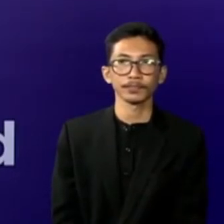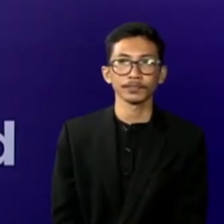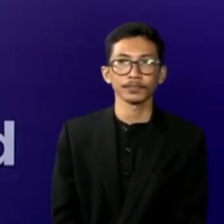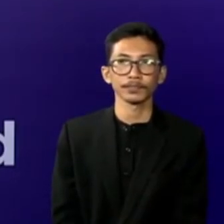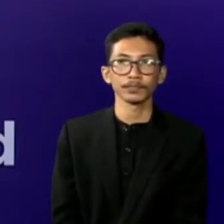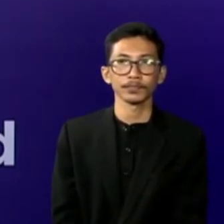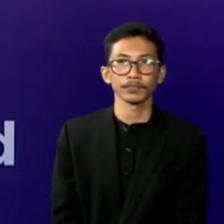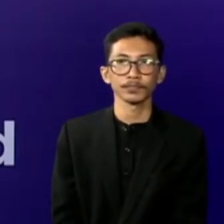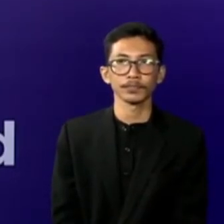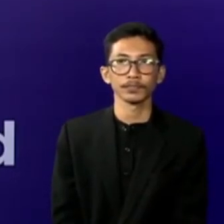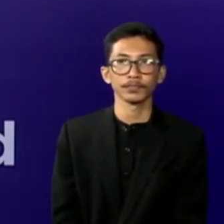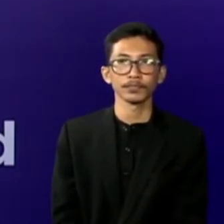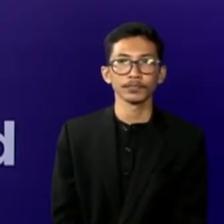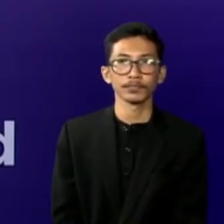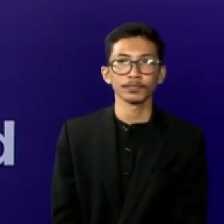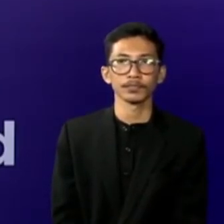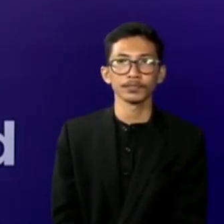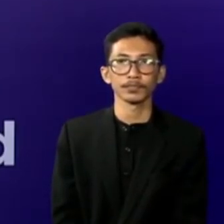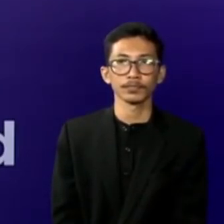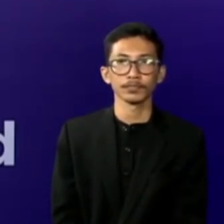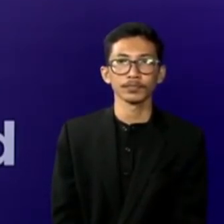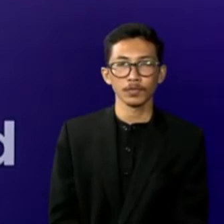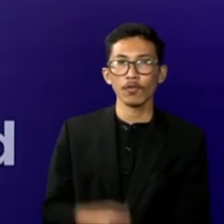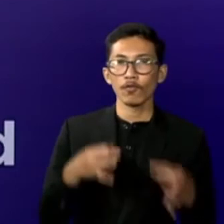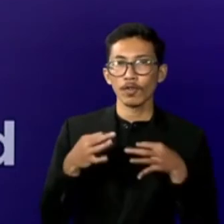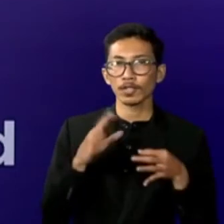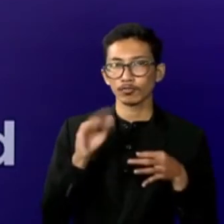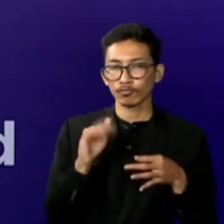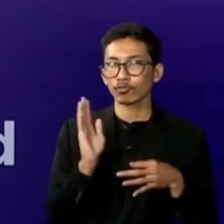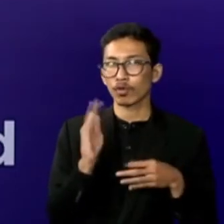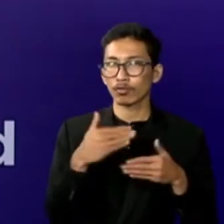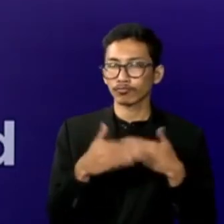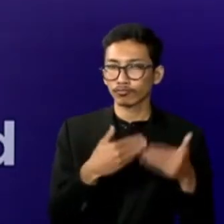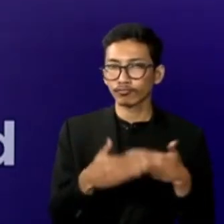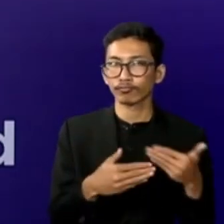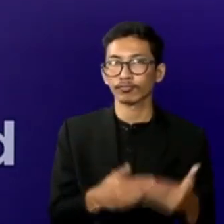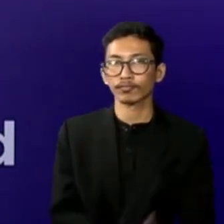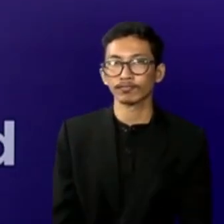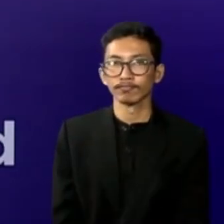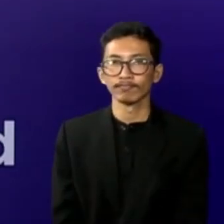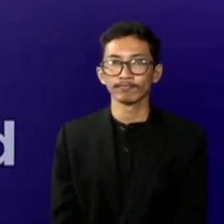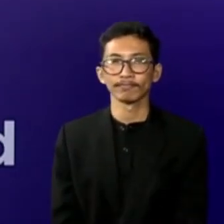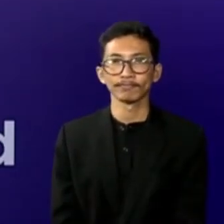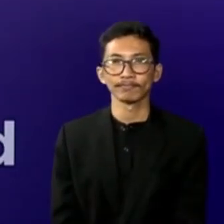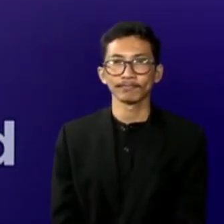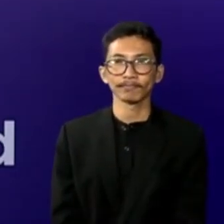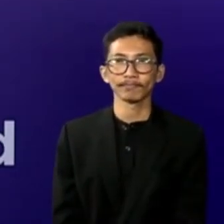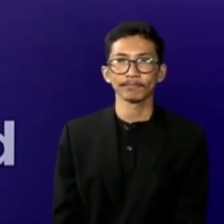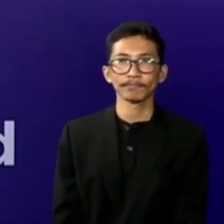mungkin sedang berjalan ke masing-masing rumah sakit namun demikian tetap saja Bye Hai